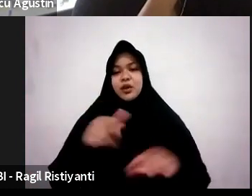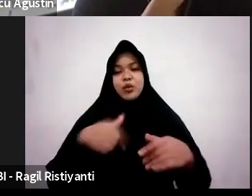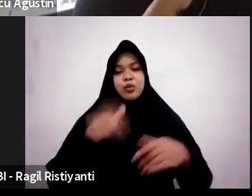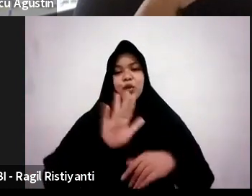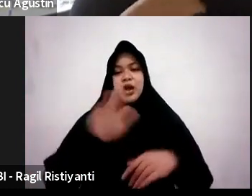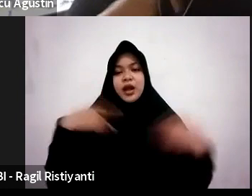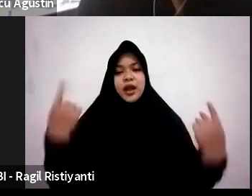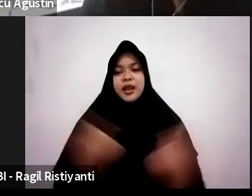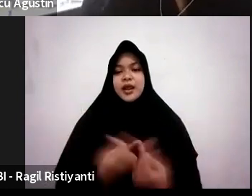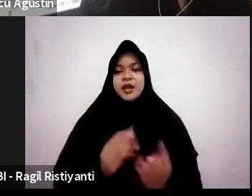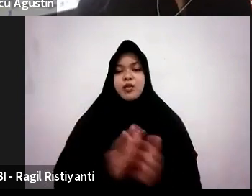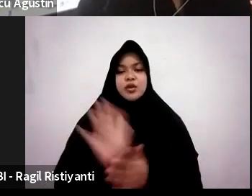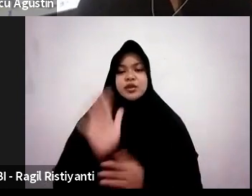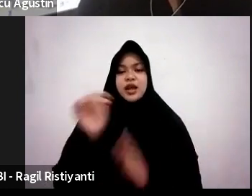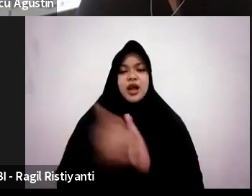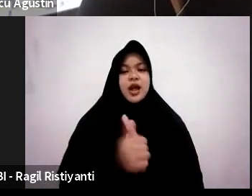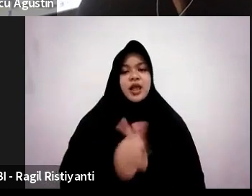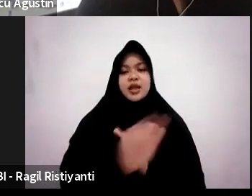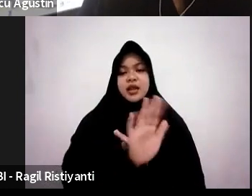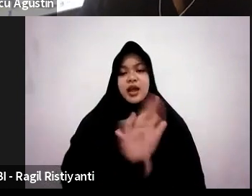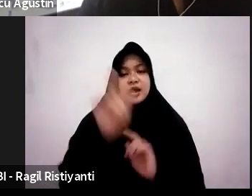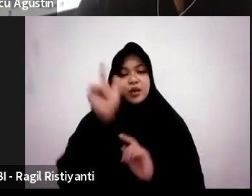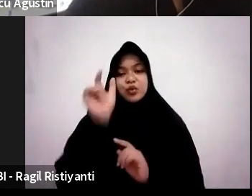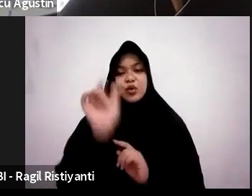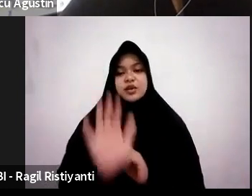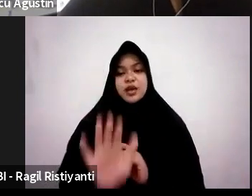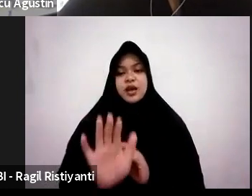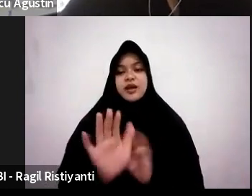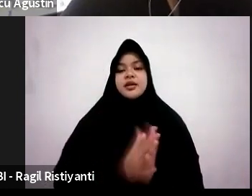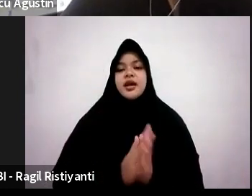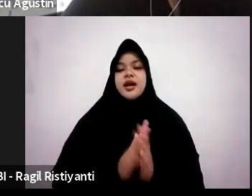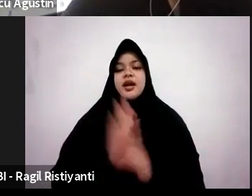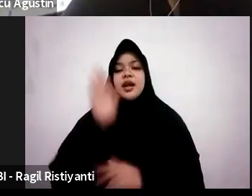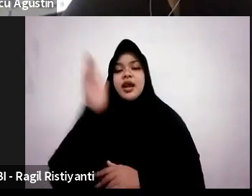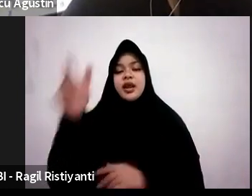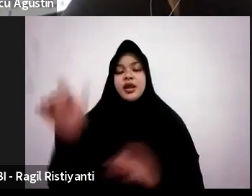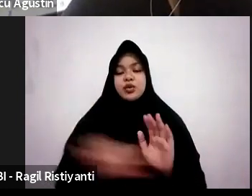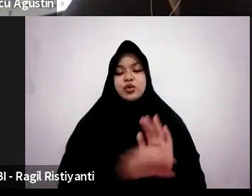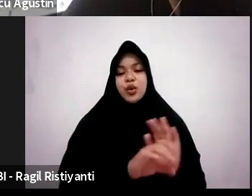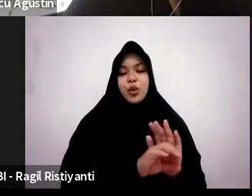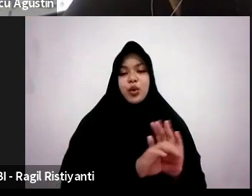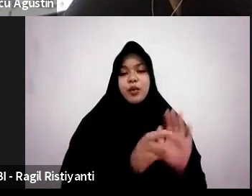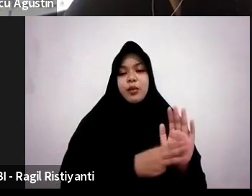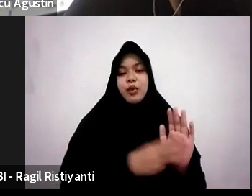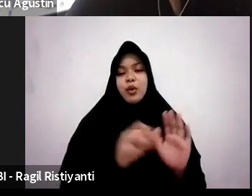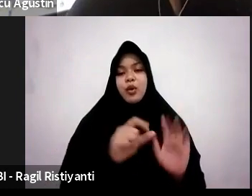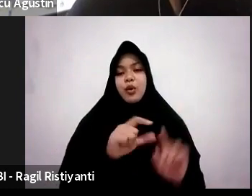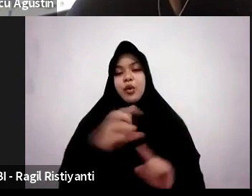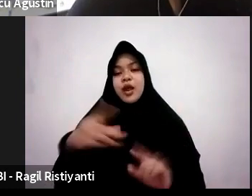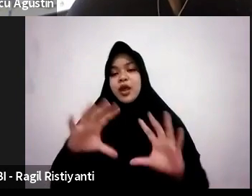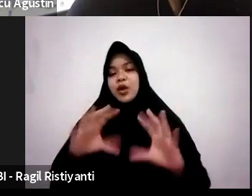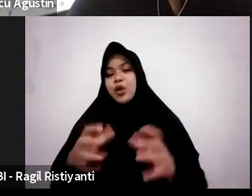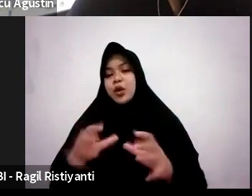keahlian disitu hanya usul zat-zat nanti untuk contoh untuk model dunia itu tidak hanya Modal Indonesia